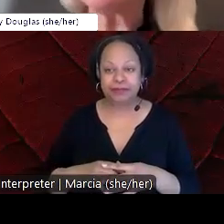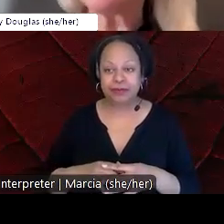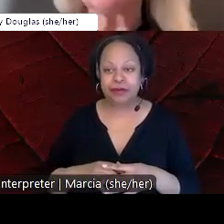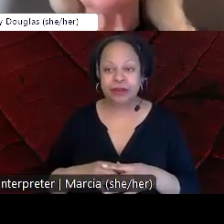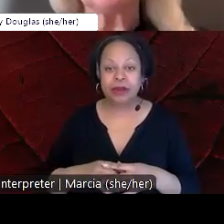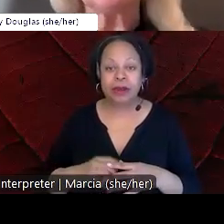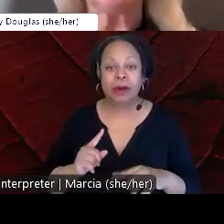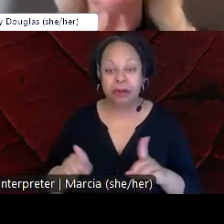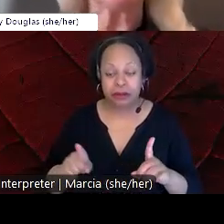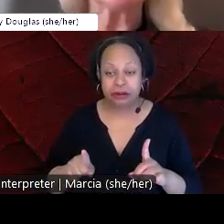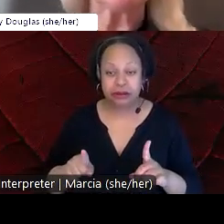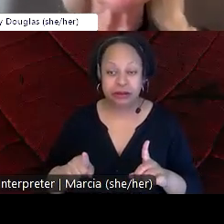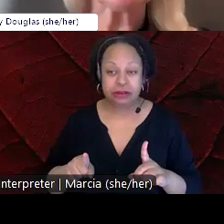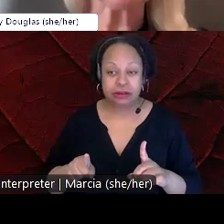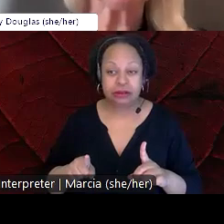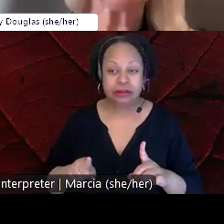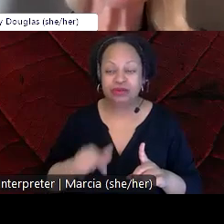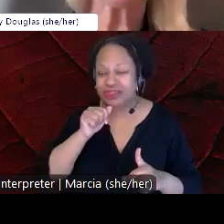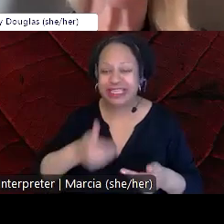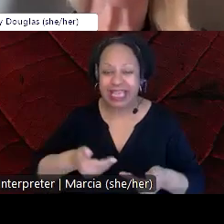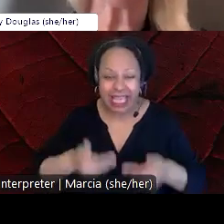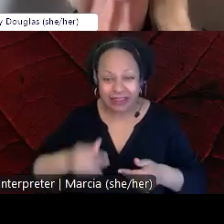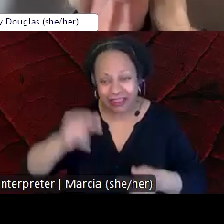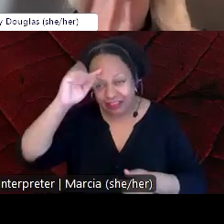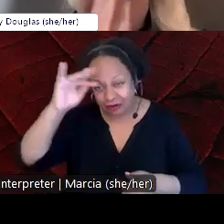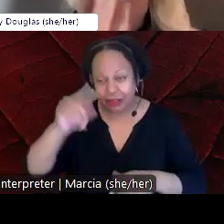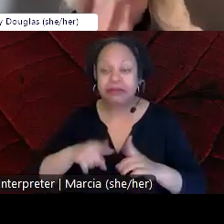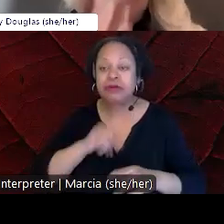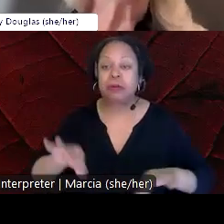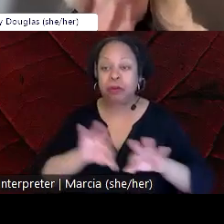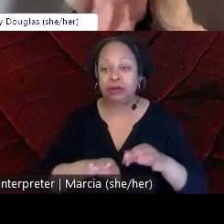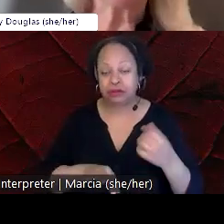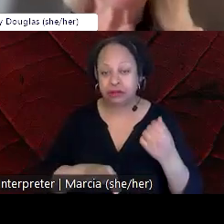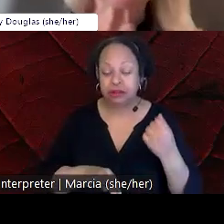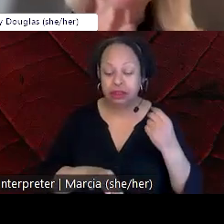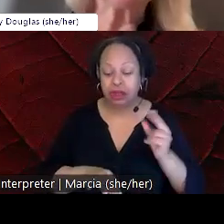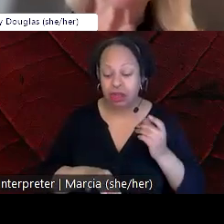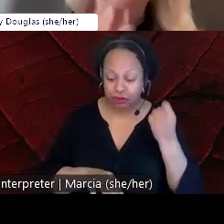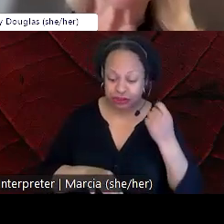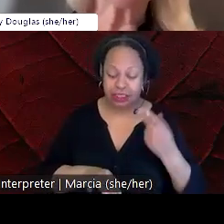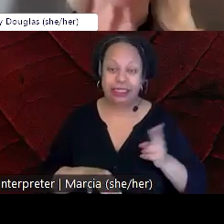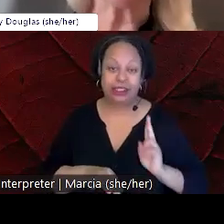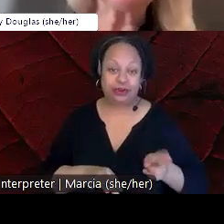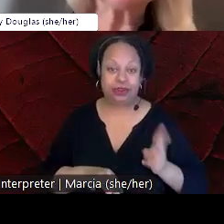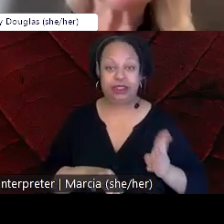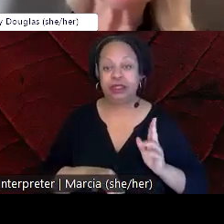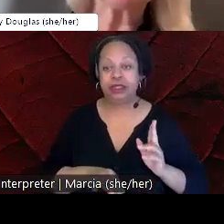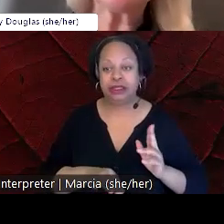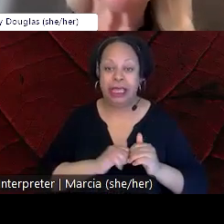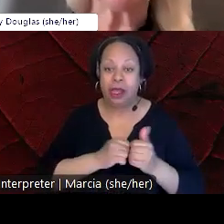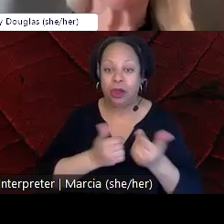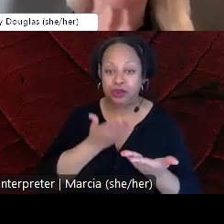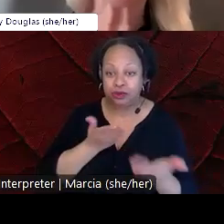mais il est important de comprendre ce que nous avons reçu dans notre système de santé, notre